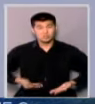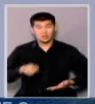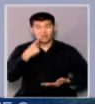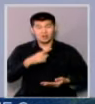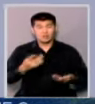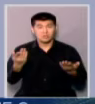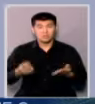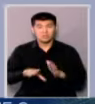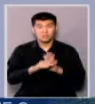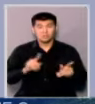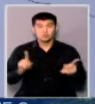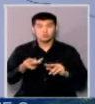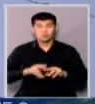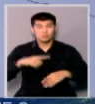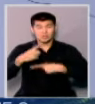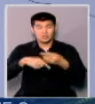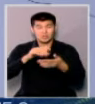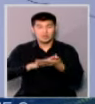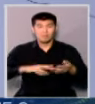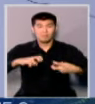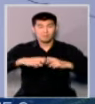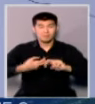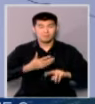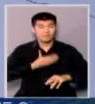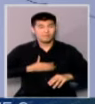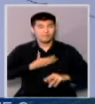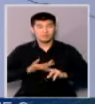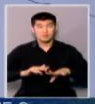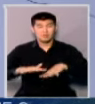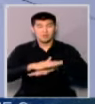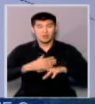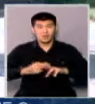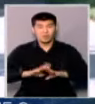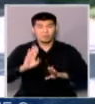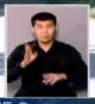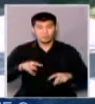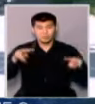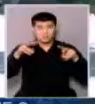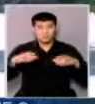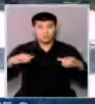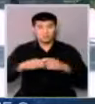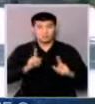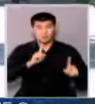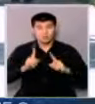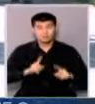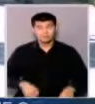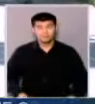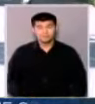он. Депутат отметил, что в дальнейшем эта проблема, волнующая общественность, будет рассмотрена и на